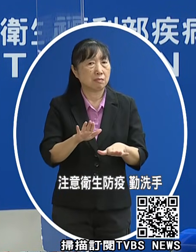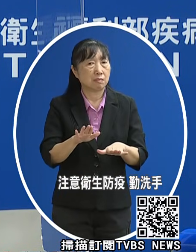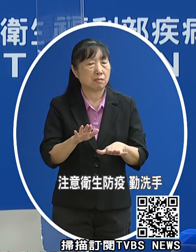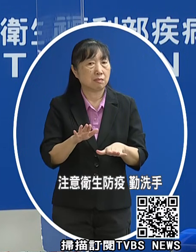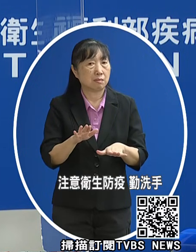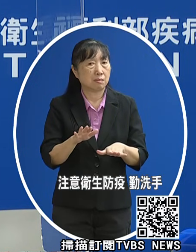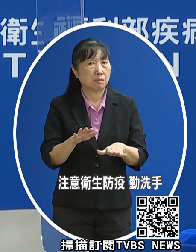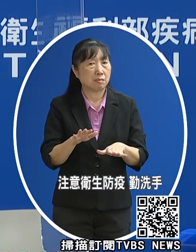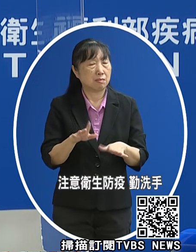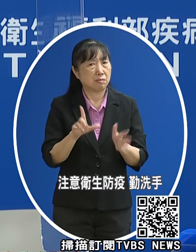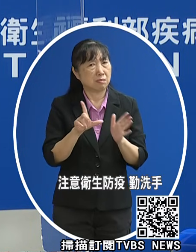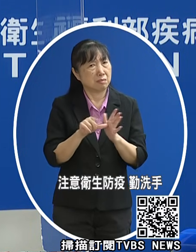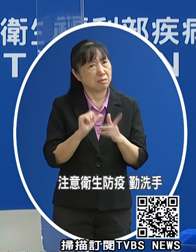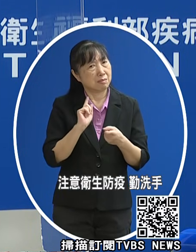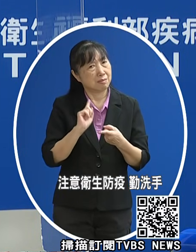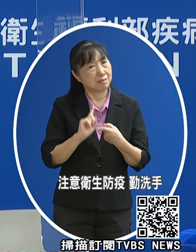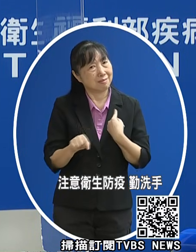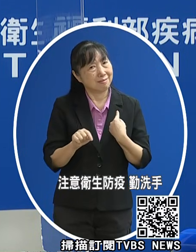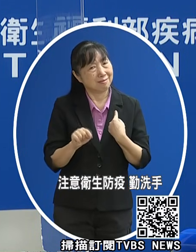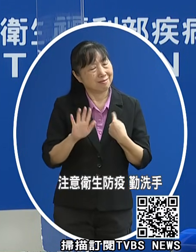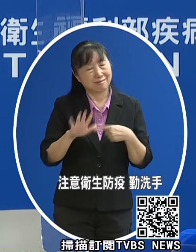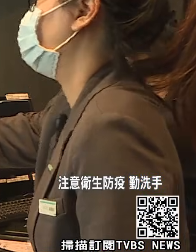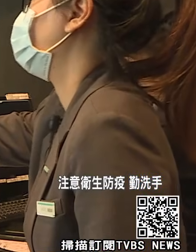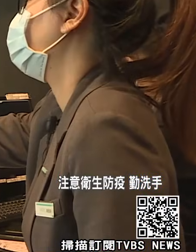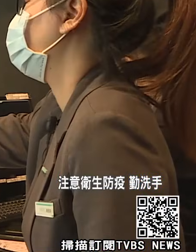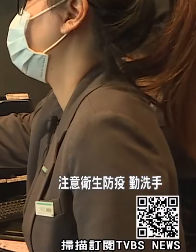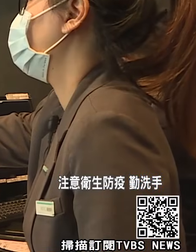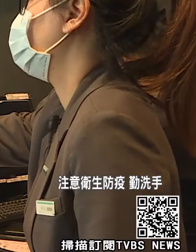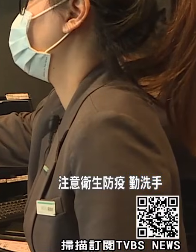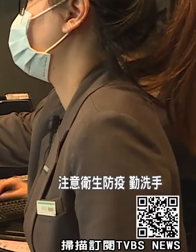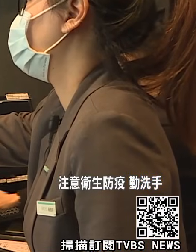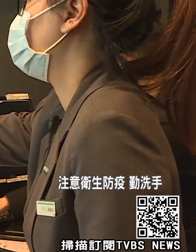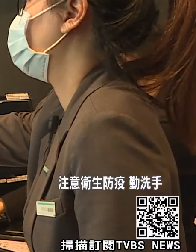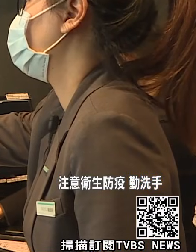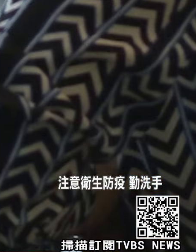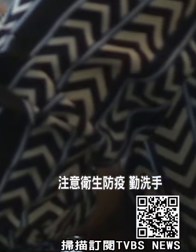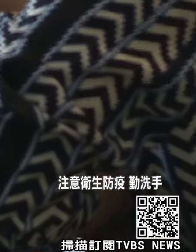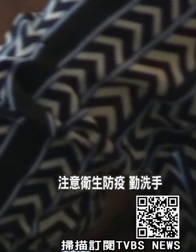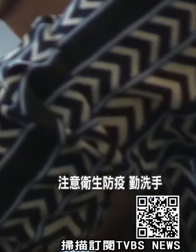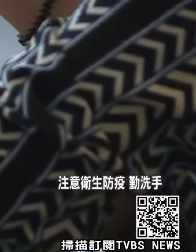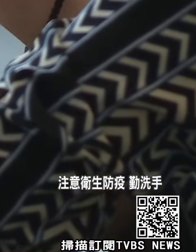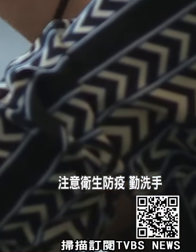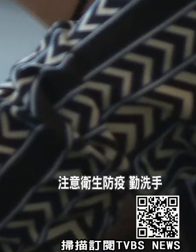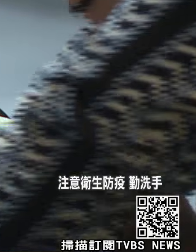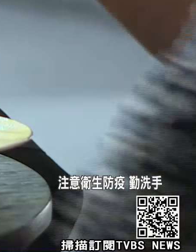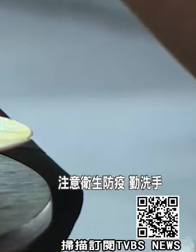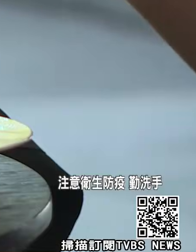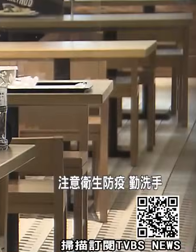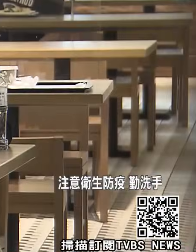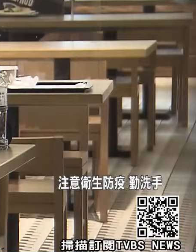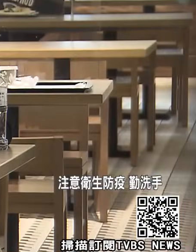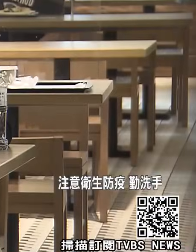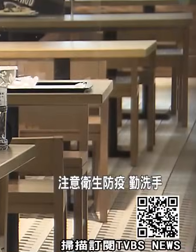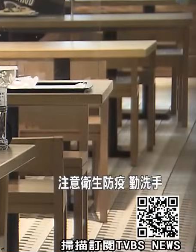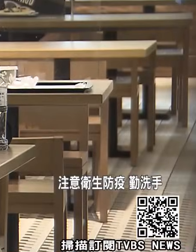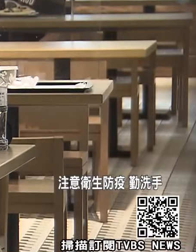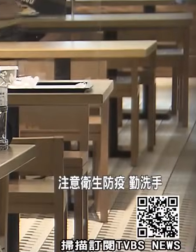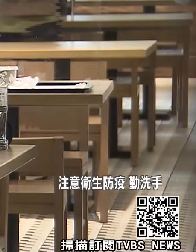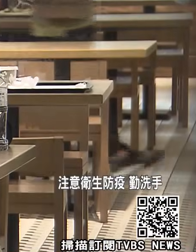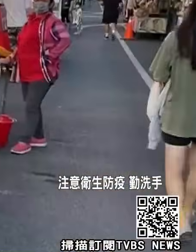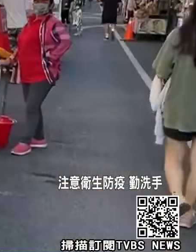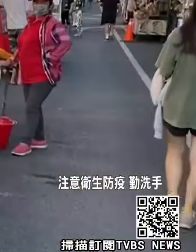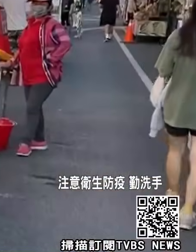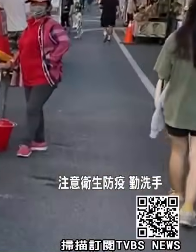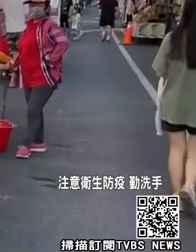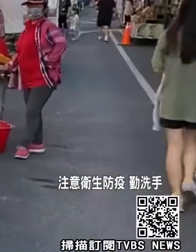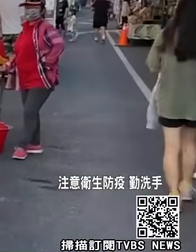的时机似乎不对。 淮南市场群聚恐酿餐饮解封生变，但陈时中强调，餐饮指引已经定好，仍以